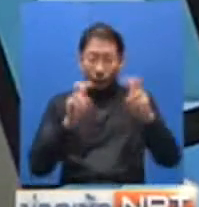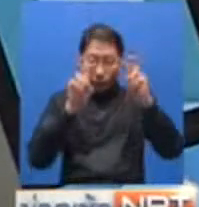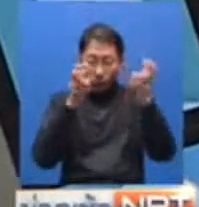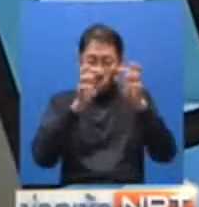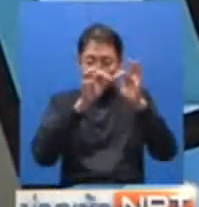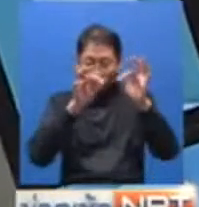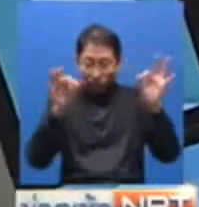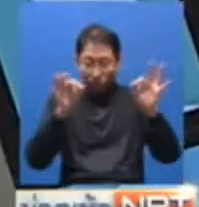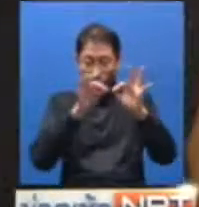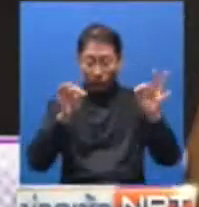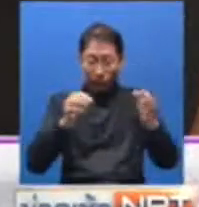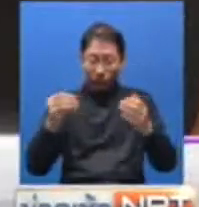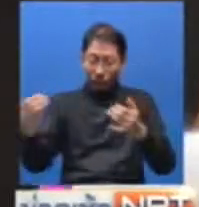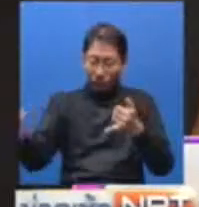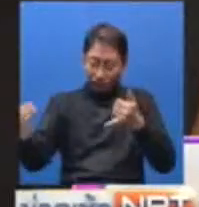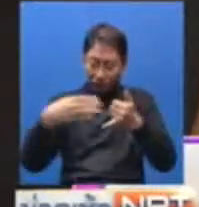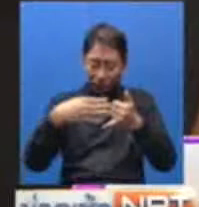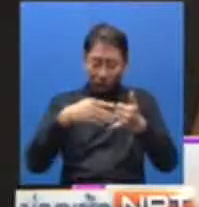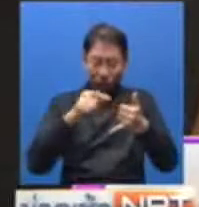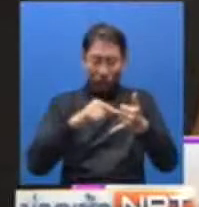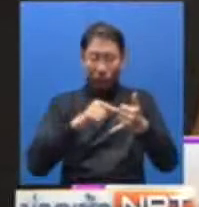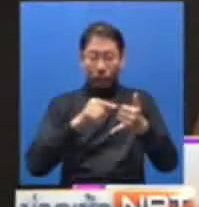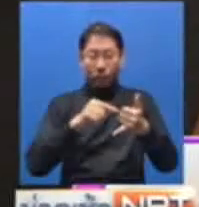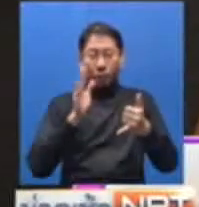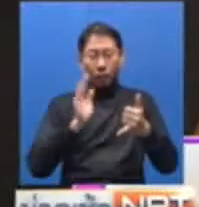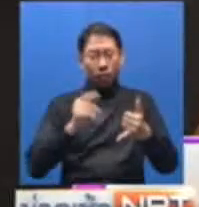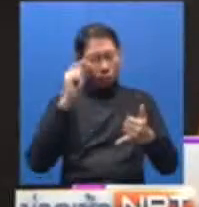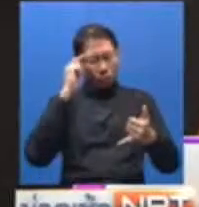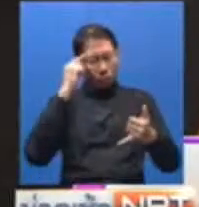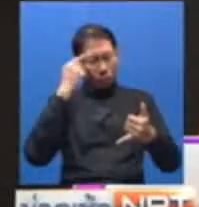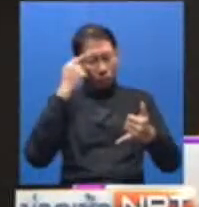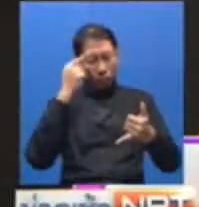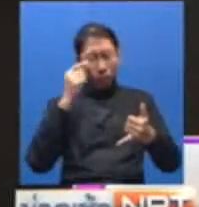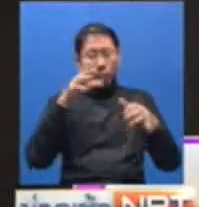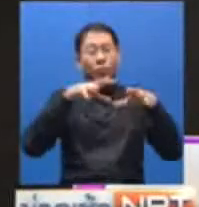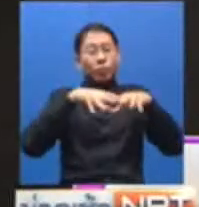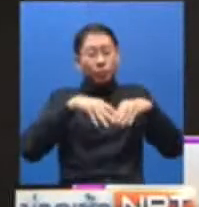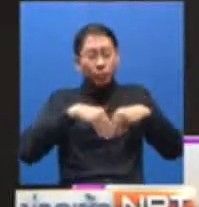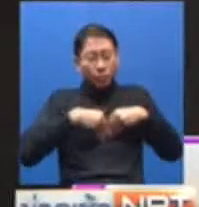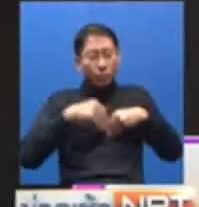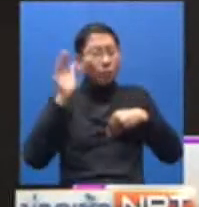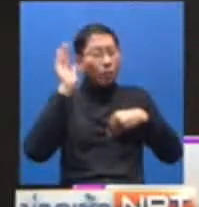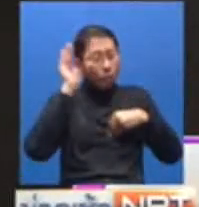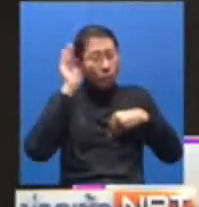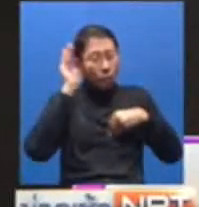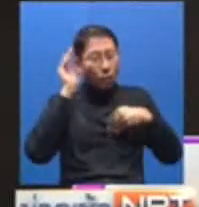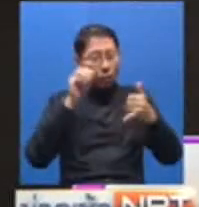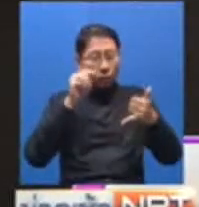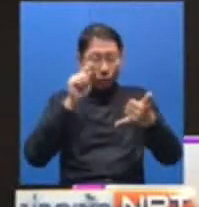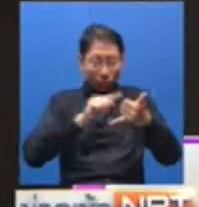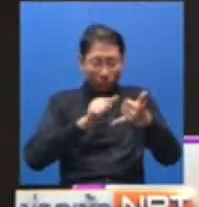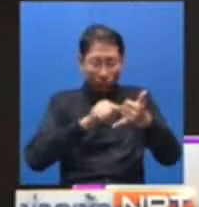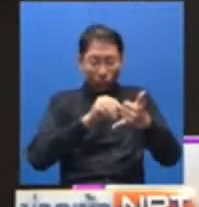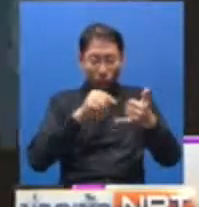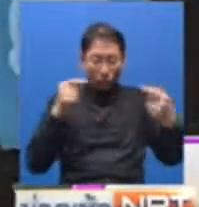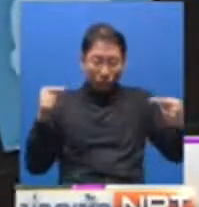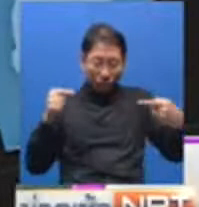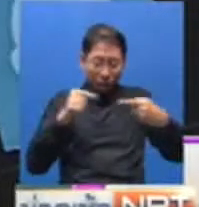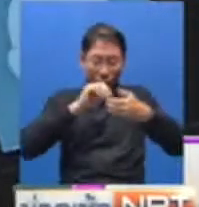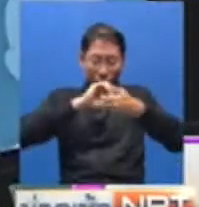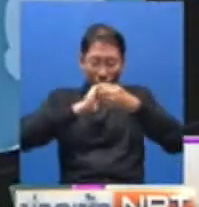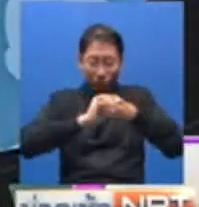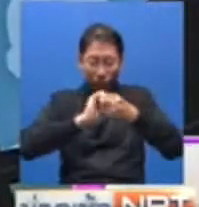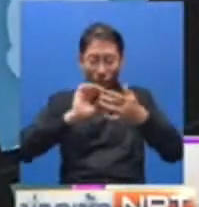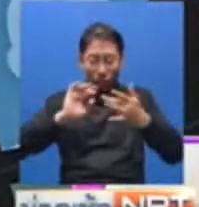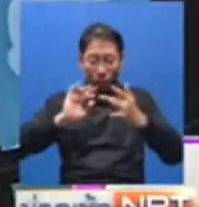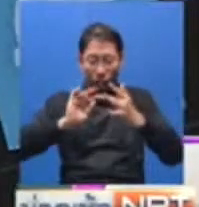ๆที่ส่งมายังเครื่องโทรศัพท์มือถือนี้หากผู้สงสัยหรือเชื่อตามข้อความนั้นโดยกดลิงก์เชื่อมไปยังระบบอินเทอร์เน็ตหรือให้ติดตั้ง